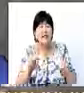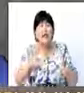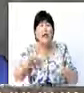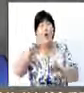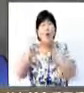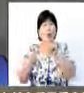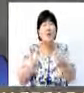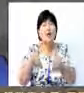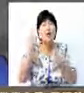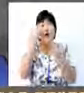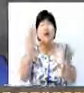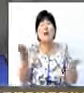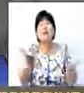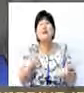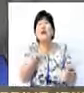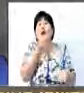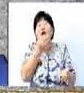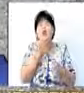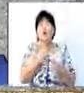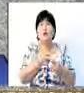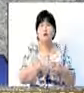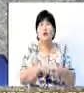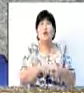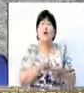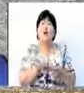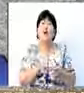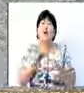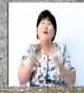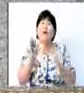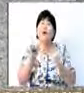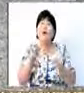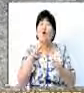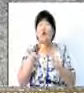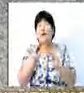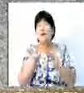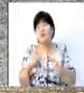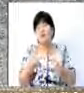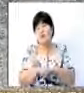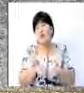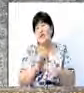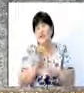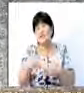өрнектелген, халық қандай цветті қалайды, қандай форманы қалайды, бізге қалауына қарап шығарып бере береміз.